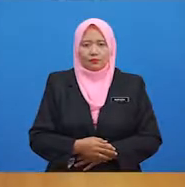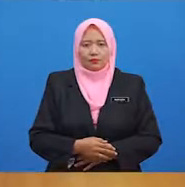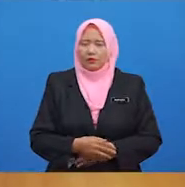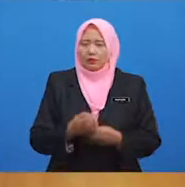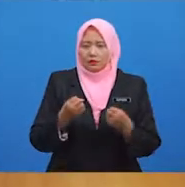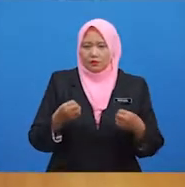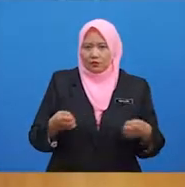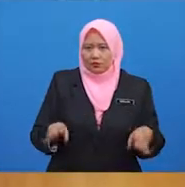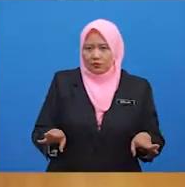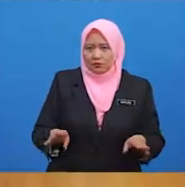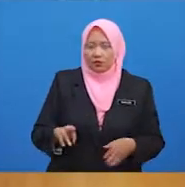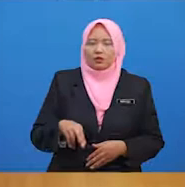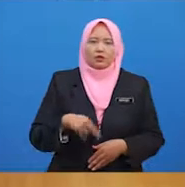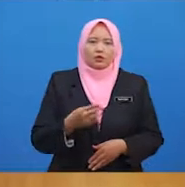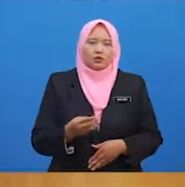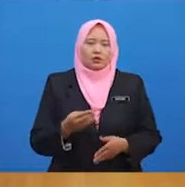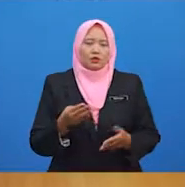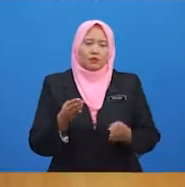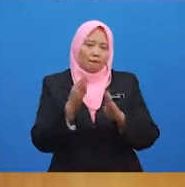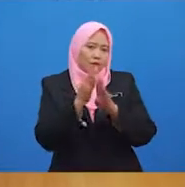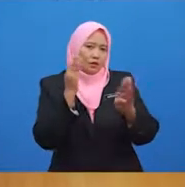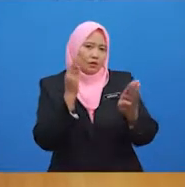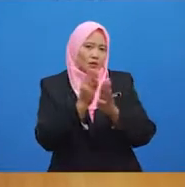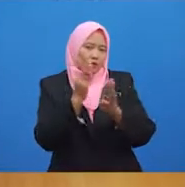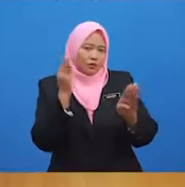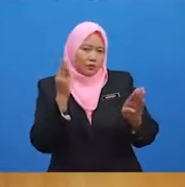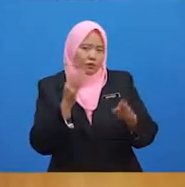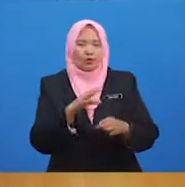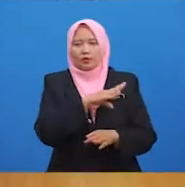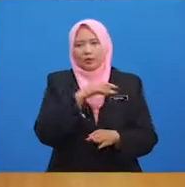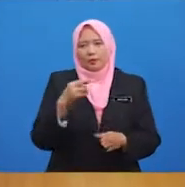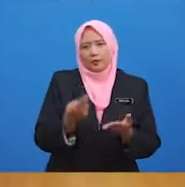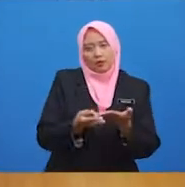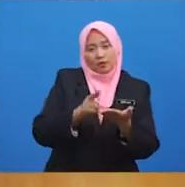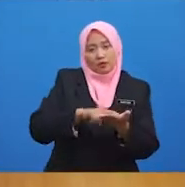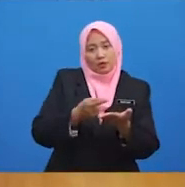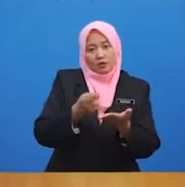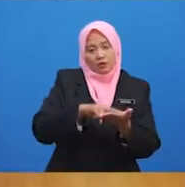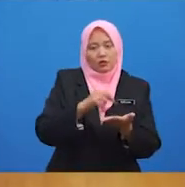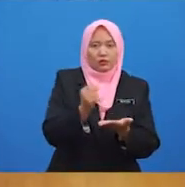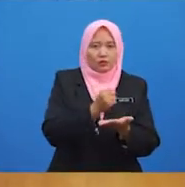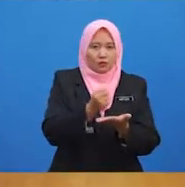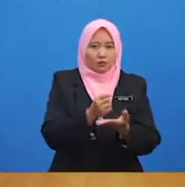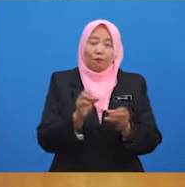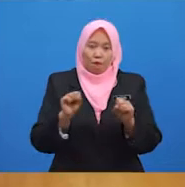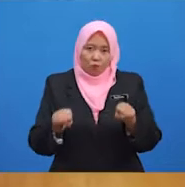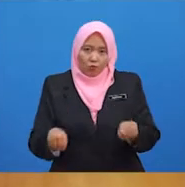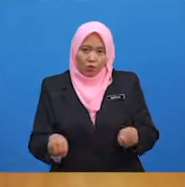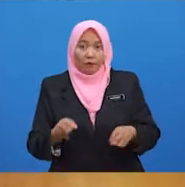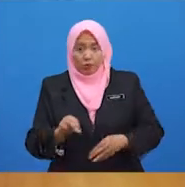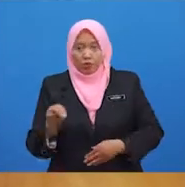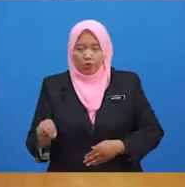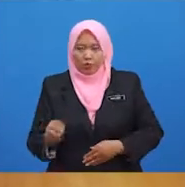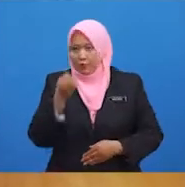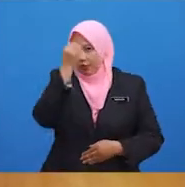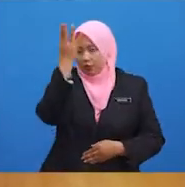Setelah menghayati baris demi baris serta rangkap demi rangkap sajak, dapatkah murid-murid nyatakan maksud pada setiap